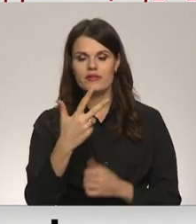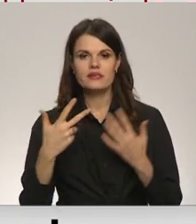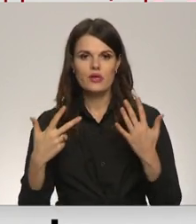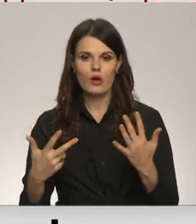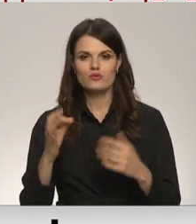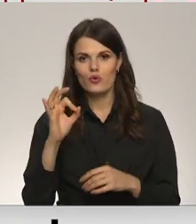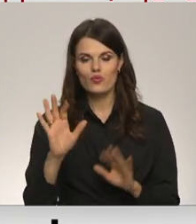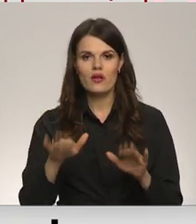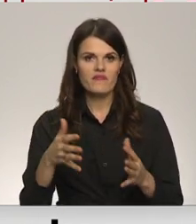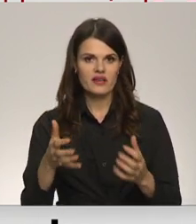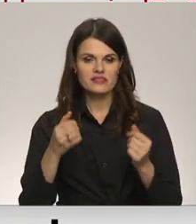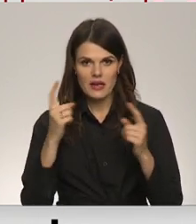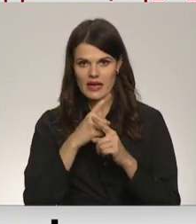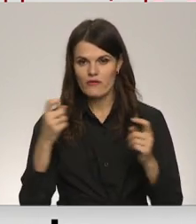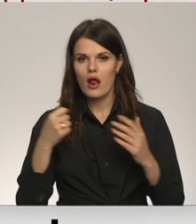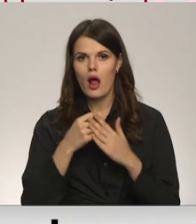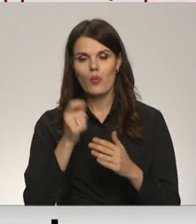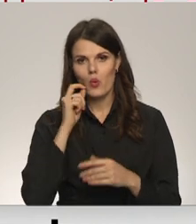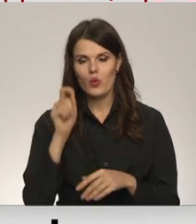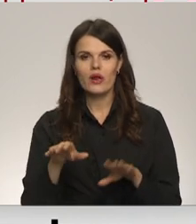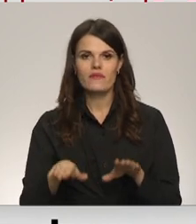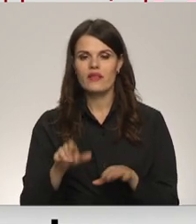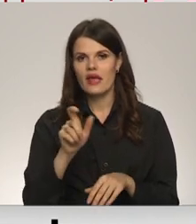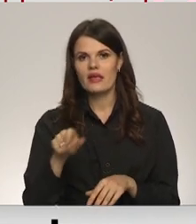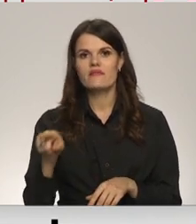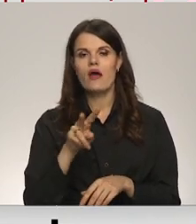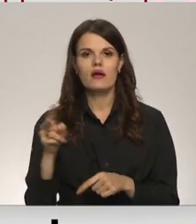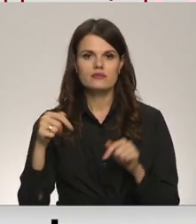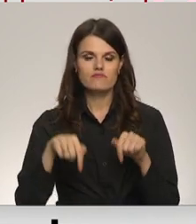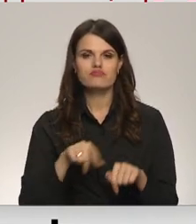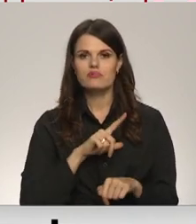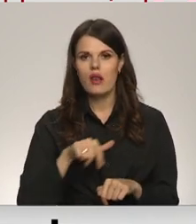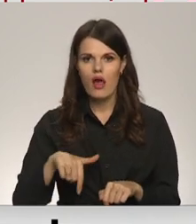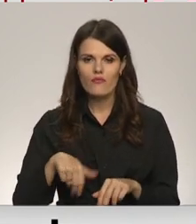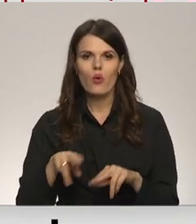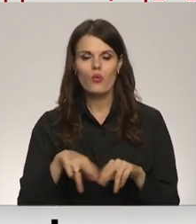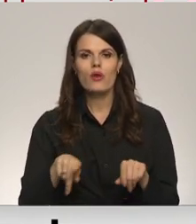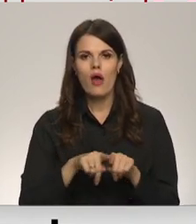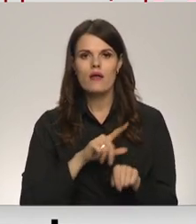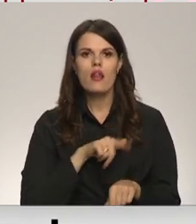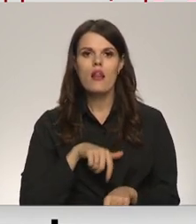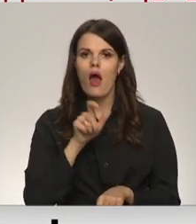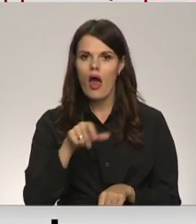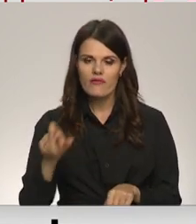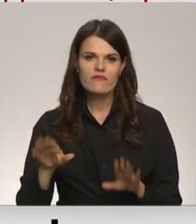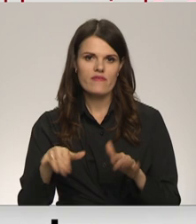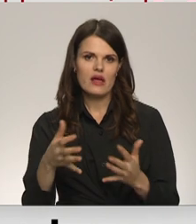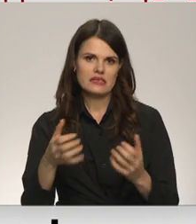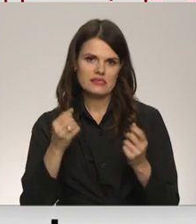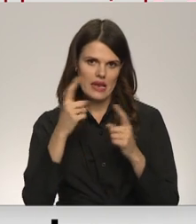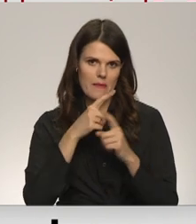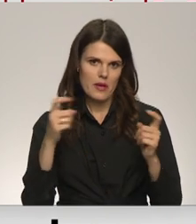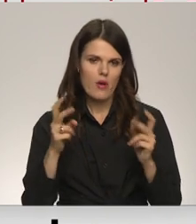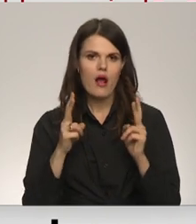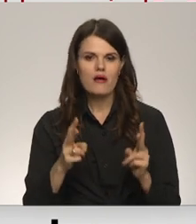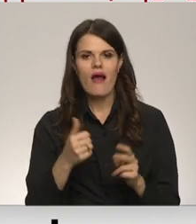371-27-380-380 var saņemt informatīvu atbalstu Ukrainas civiliedzīvotājiem, kas ieradušies Latvijā, kā arī Latvijas iedzīvotāji var saņemt informāciju par to, kā